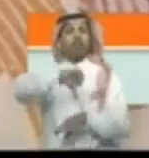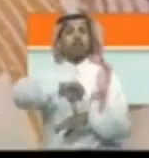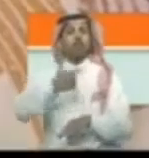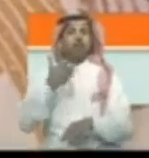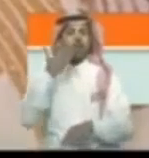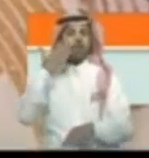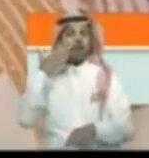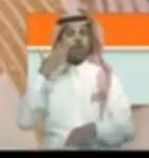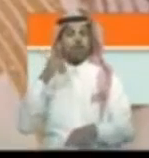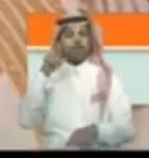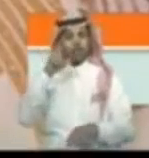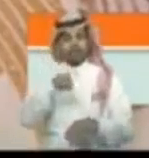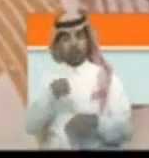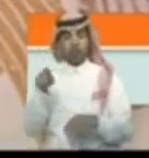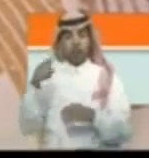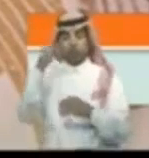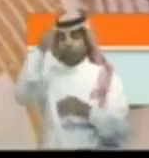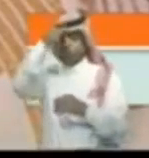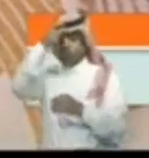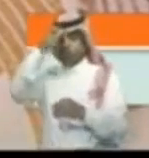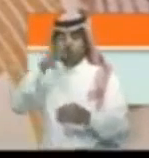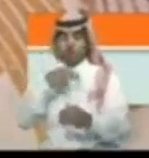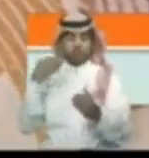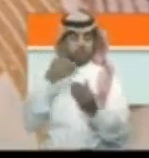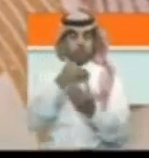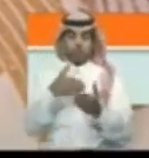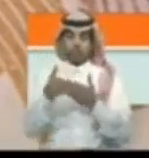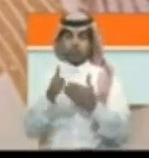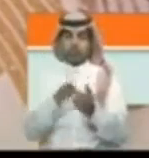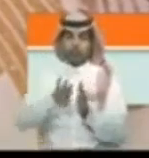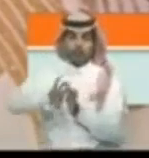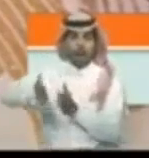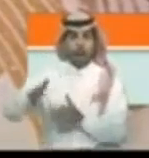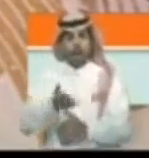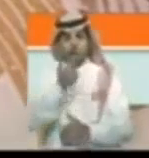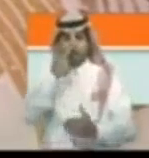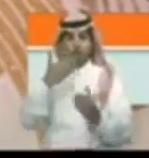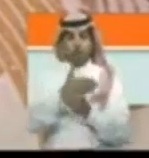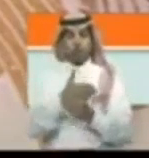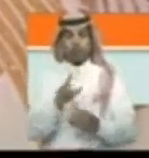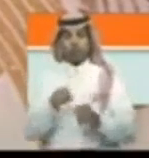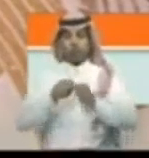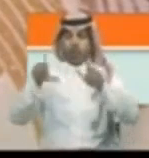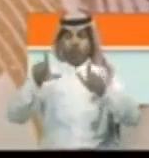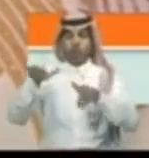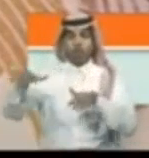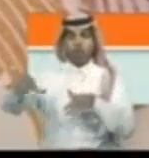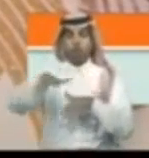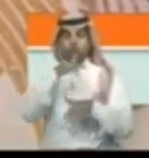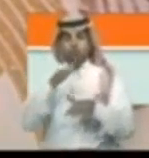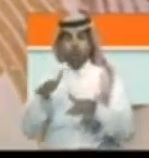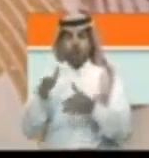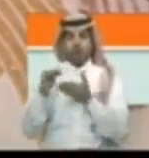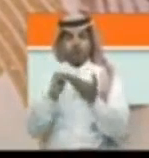وقال المسماري خلال مؤتمر صحفي إن هناك خطوطا مفتوحة من تركيا ومالطا جوا وبحرا لدعم